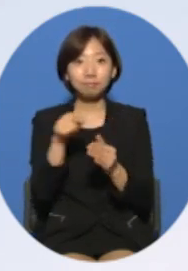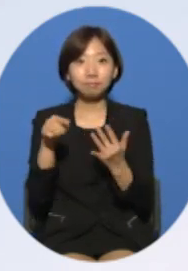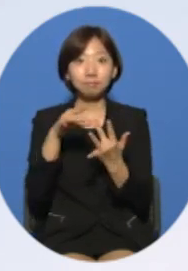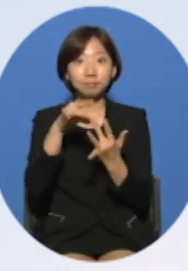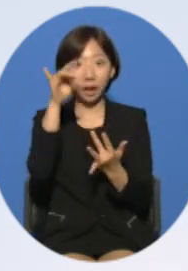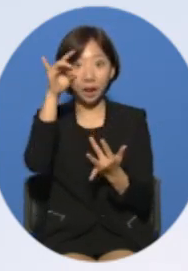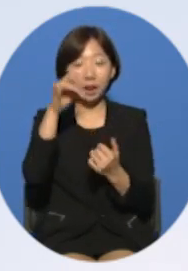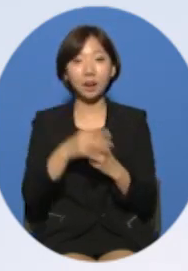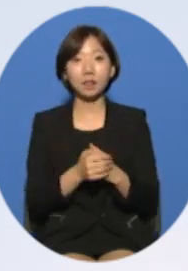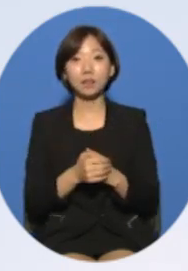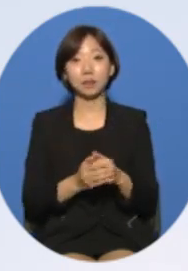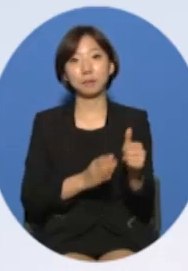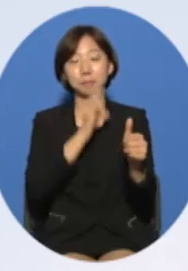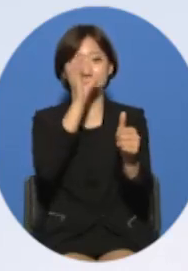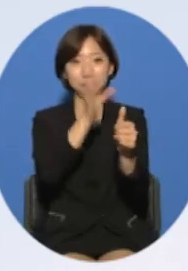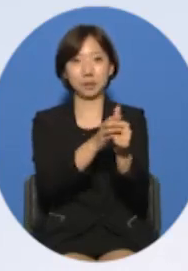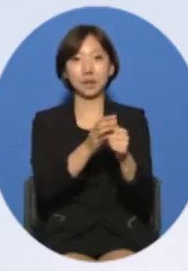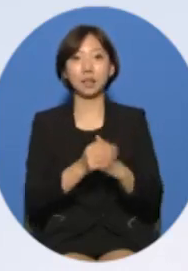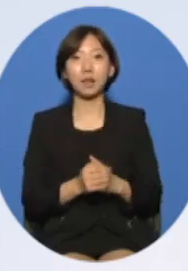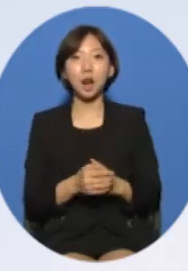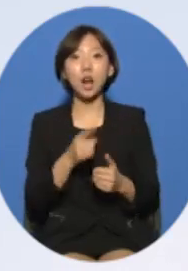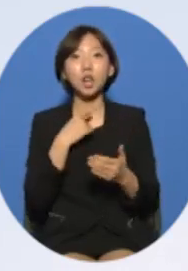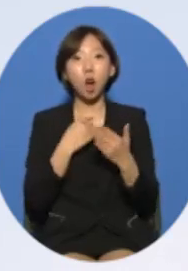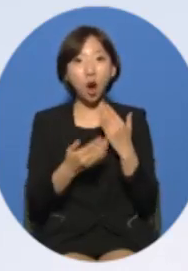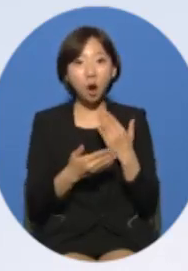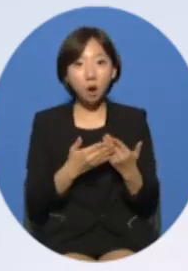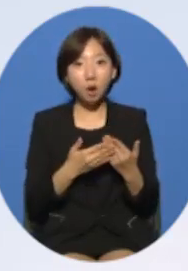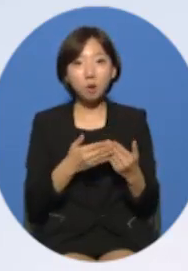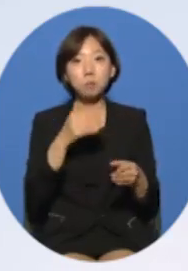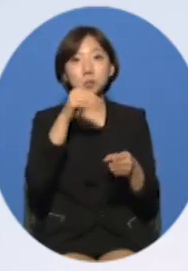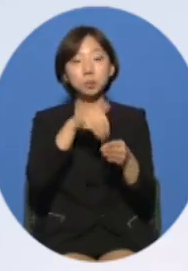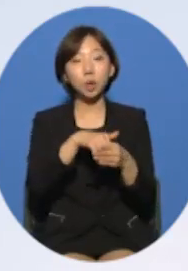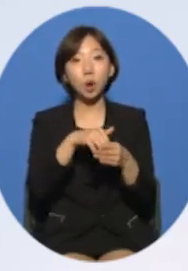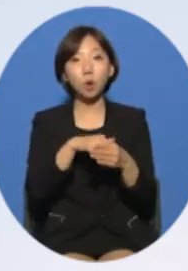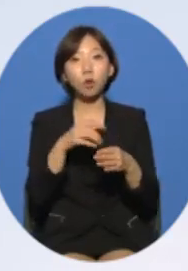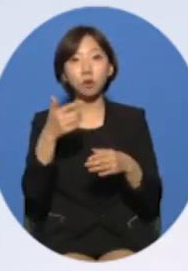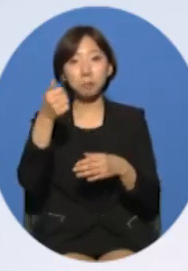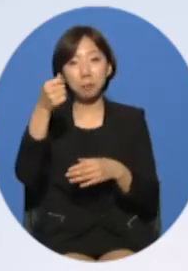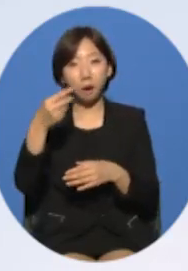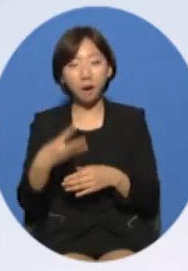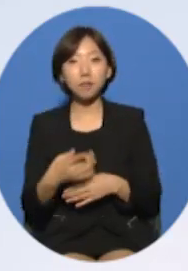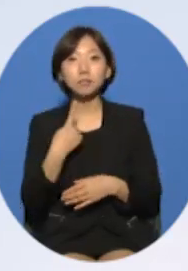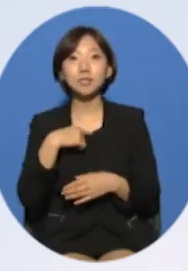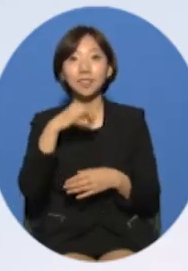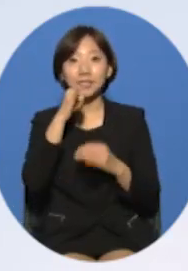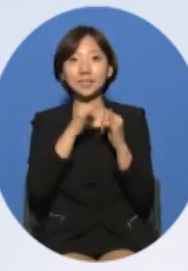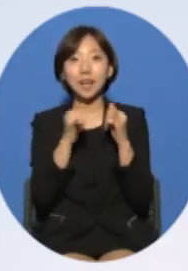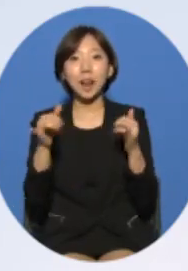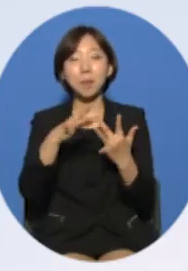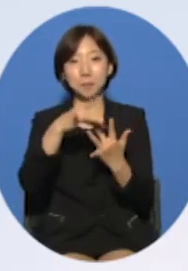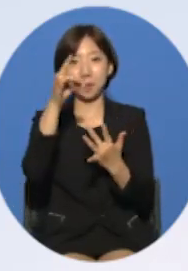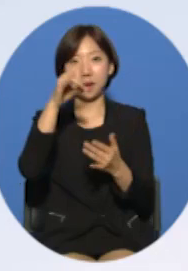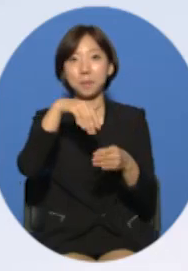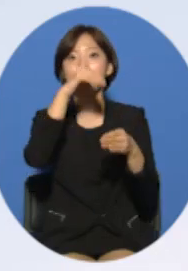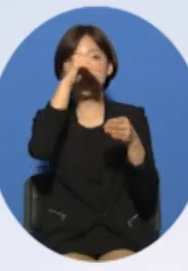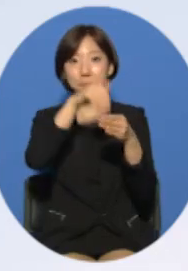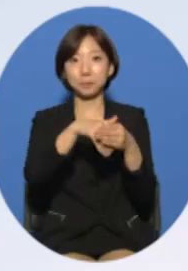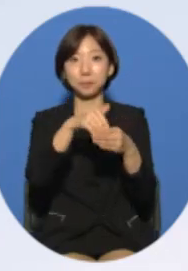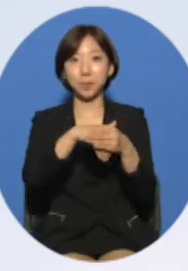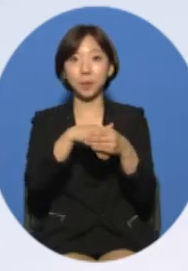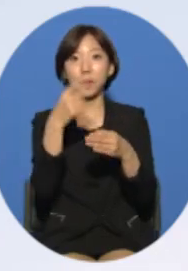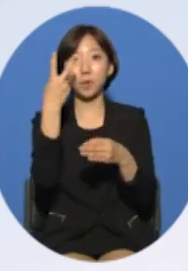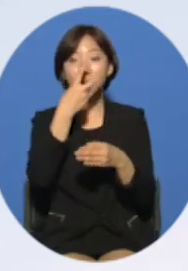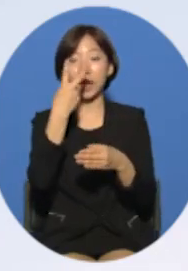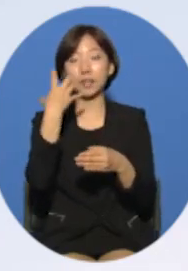맞으면 경험도 많고 네. 또 뭐 저기 뭡니까 선거 경험도 많은 그렇죠. 그런 분들로 해서 네. 구시군 선관위에서